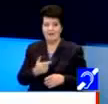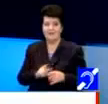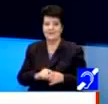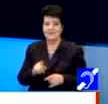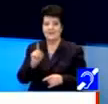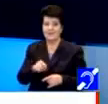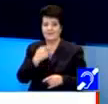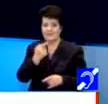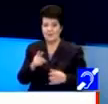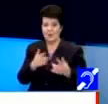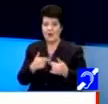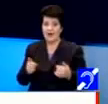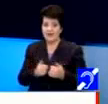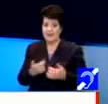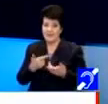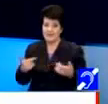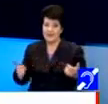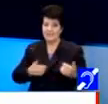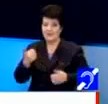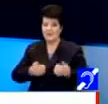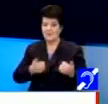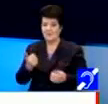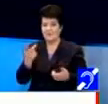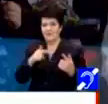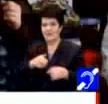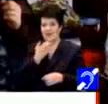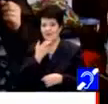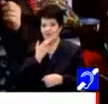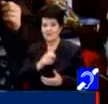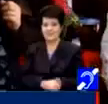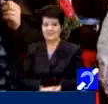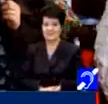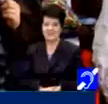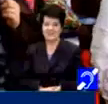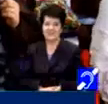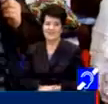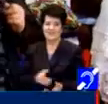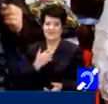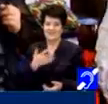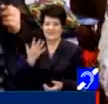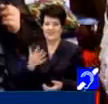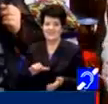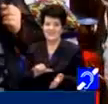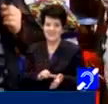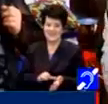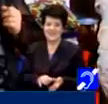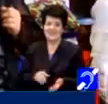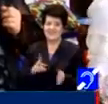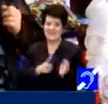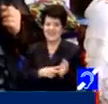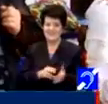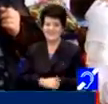au dansat, au cântat și au organizat diferite competiții haioase. 5, 6,